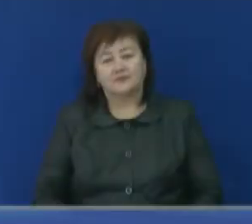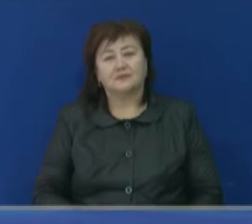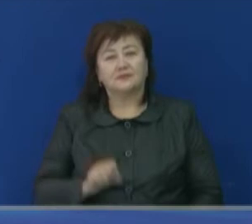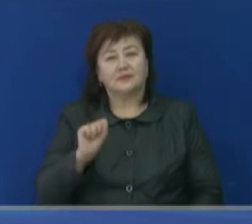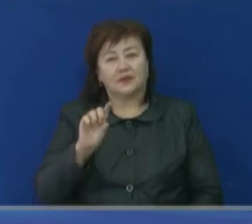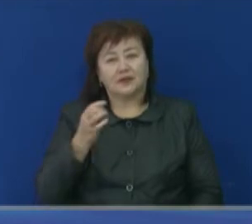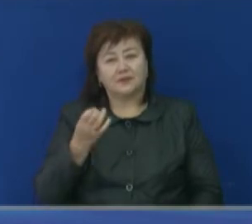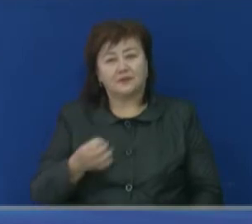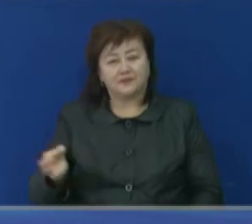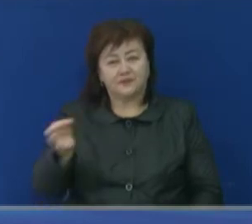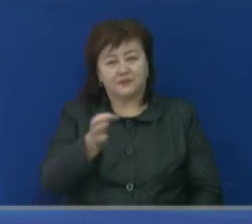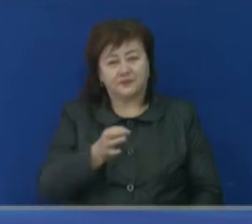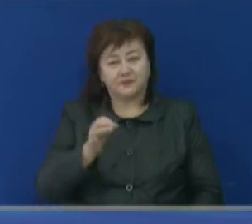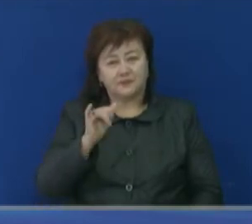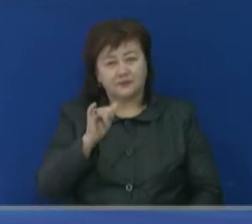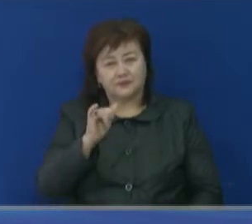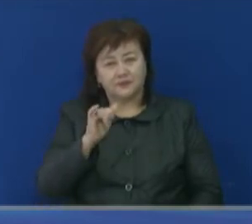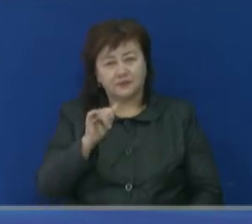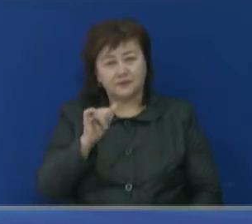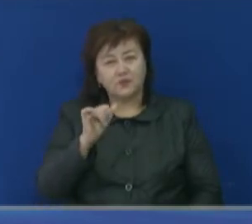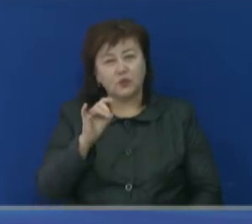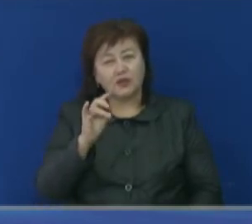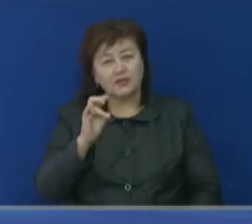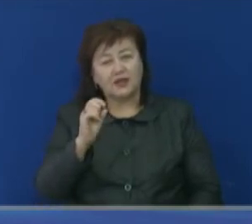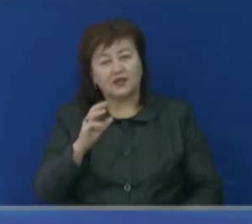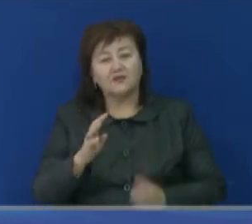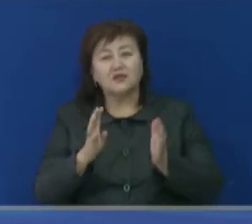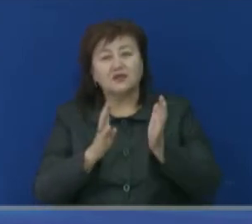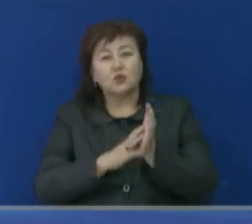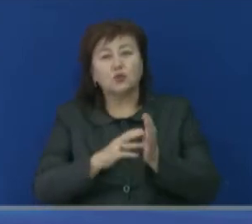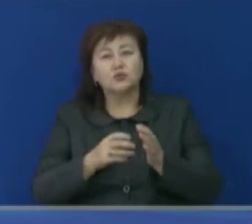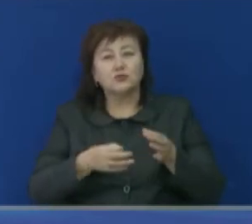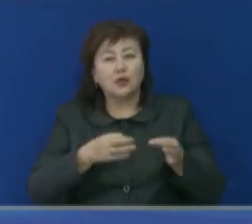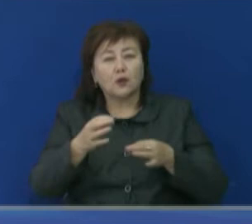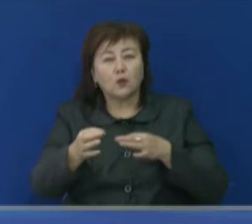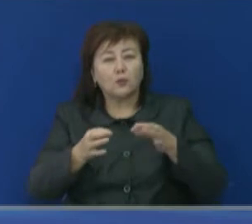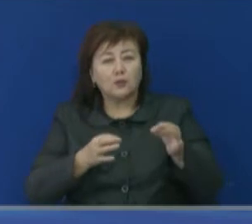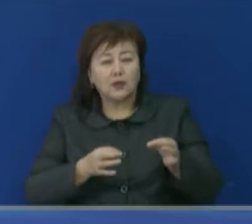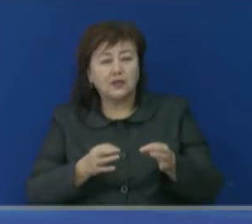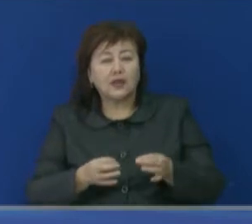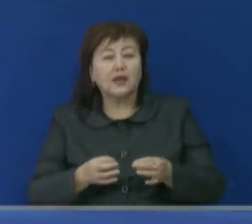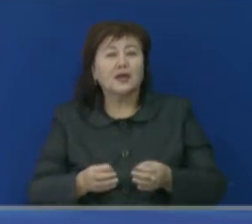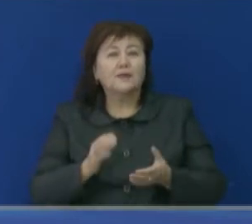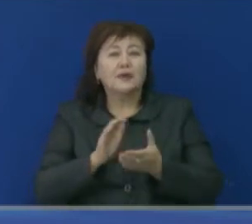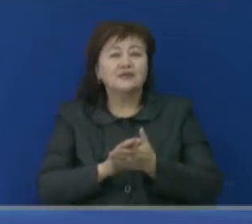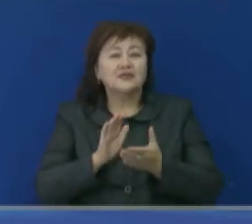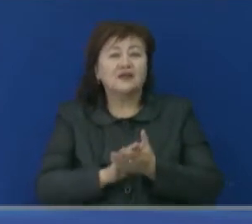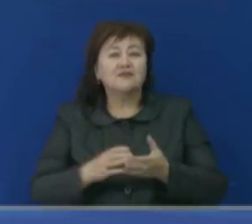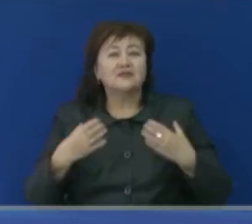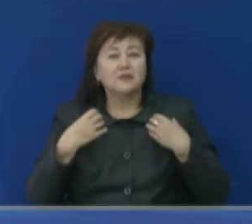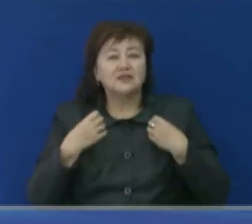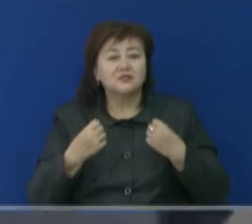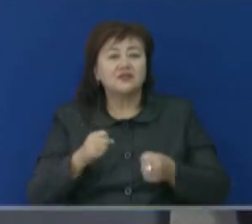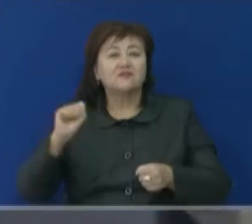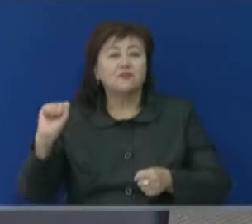Абай облысының әкімі Нұрлан Нұрынхаев қазақ күресі және тоғызқұмалақтан әлем кубогінде топ жарған спортшыларды марапаттады.